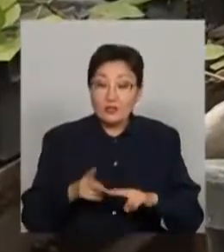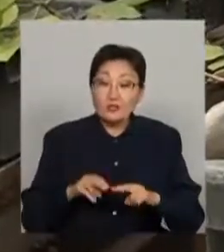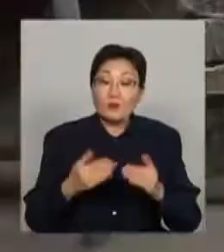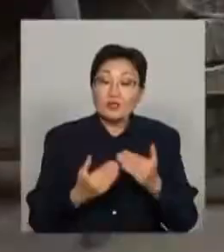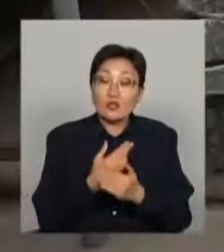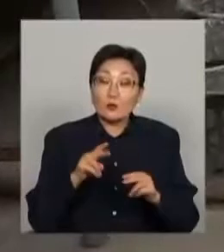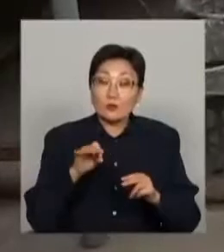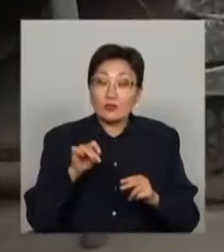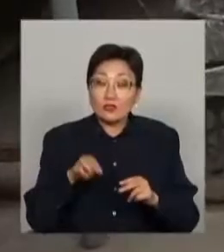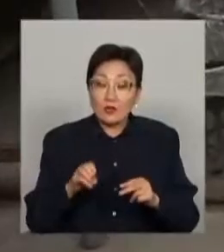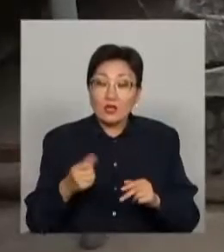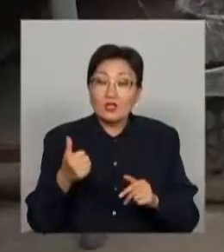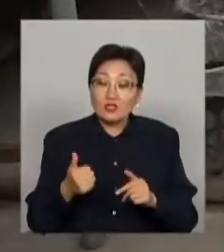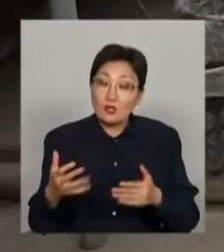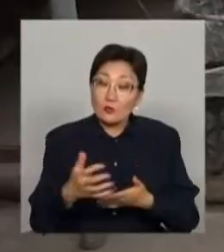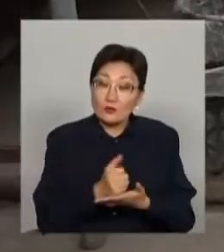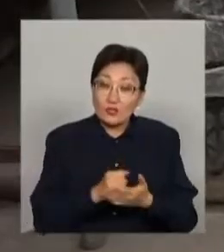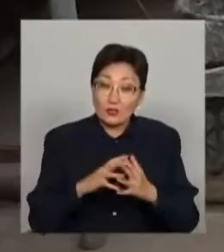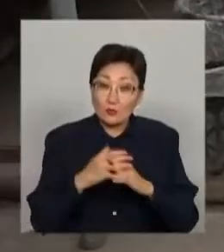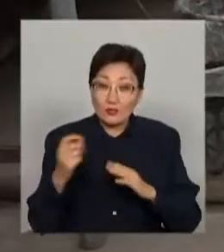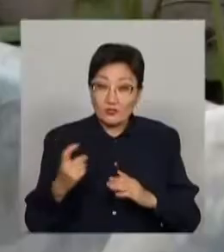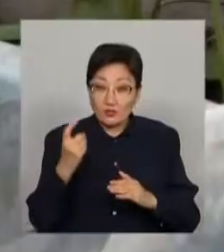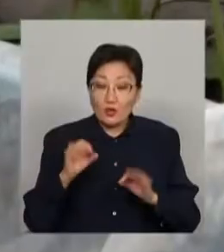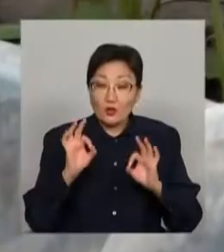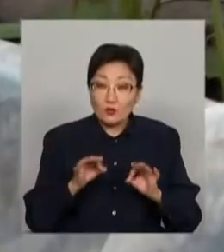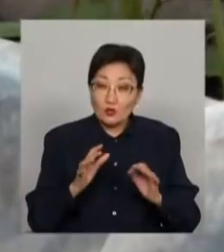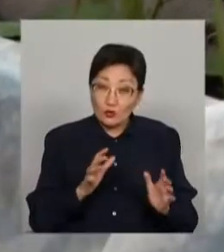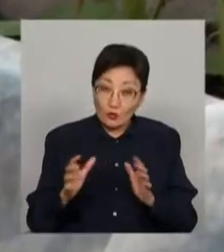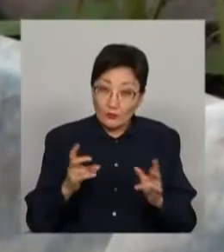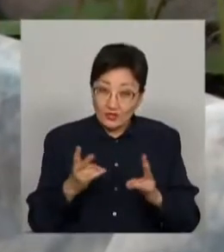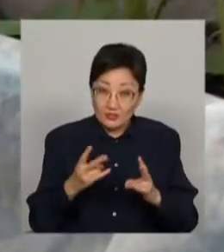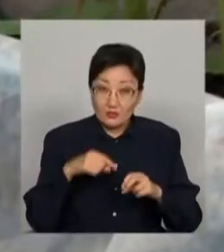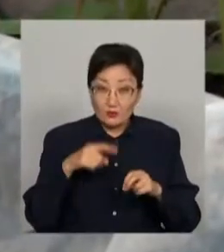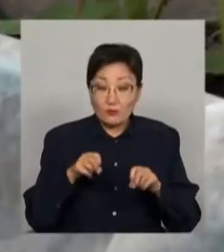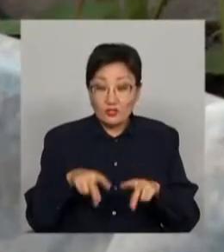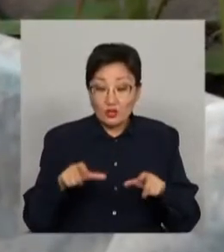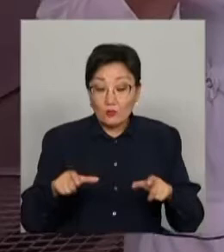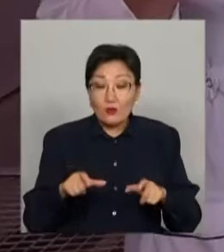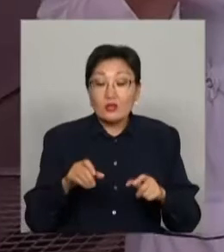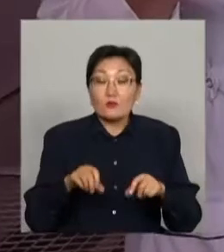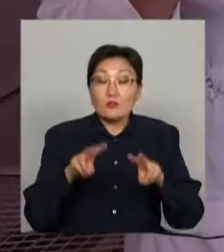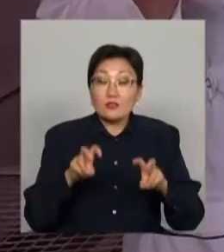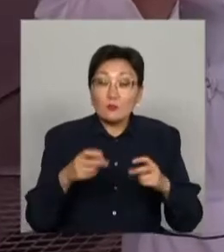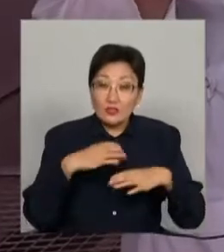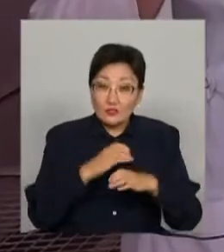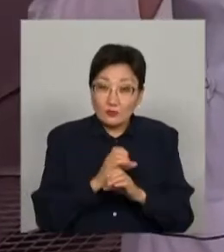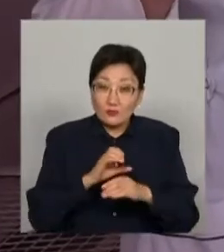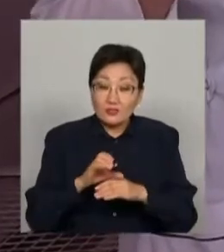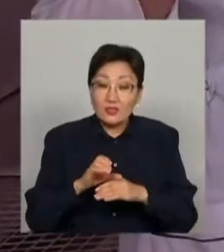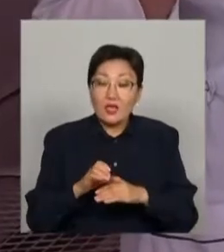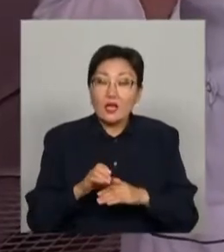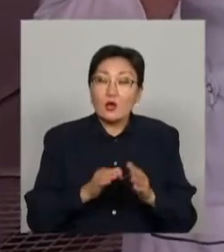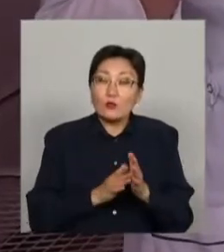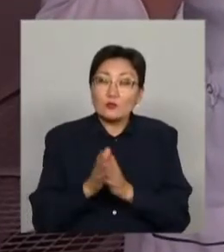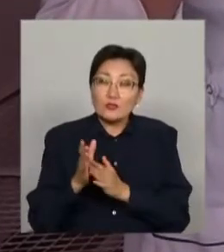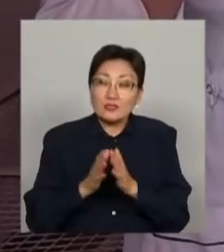жаңа сорты жақсы өнім беру үшін шаруа қожалықтарының да дұрыс күтімі қажет. Дейді мамандар. Алайда сорт түрлерін зертханада шығару қажырлы